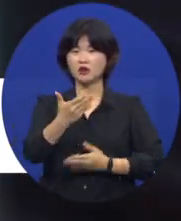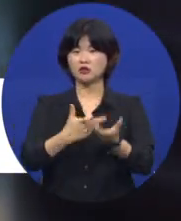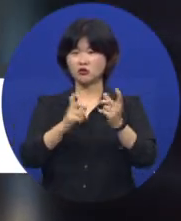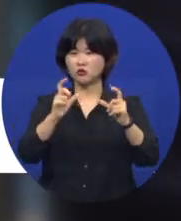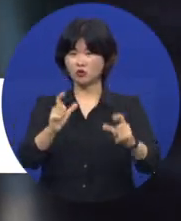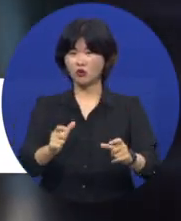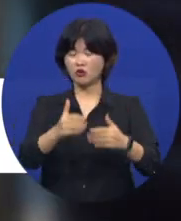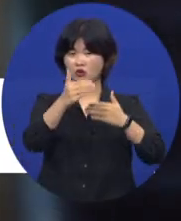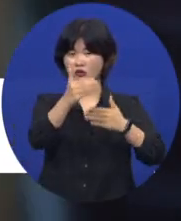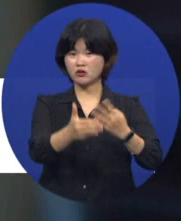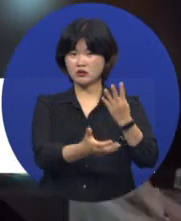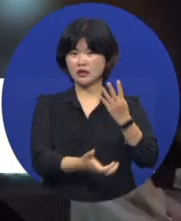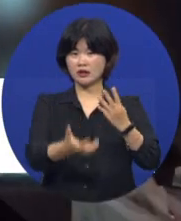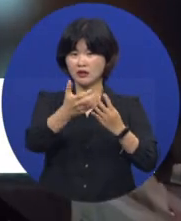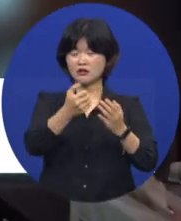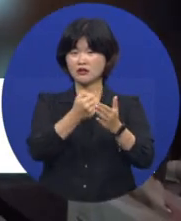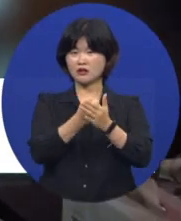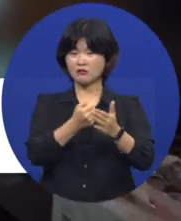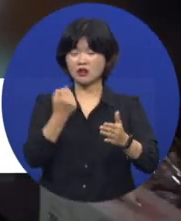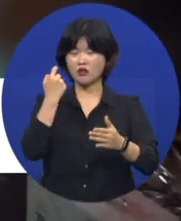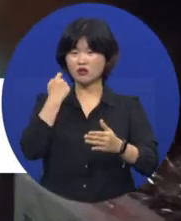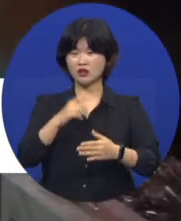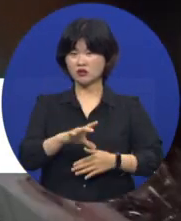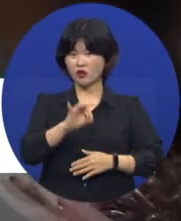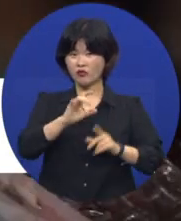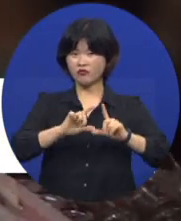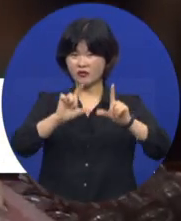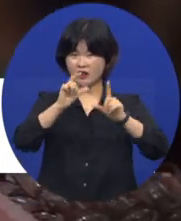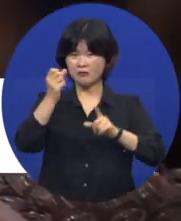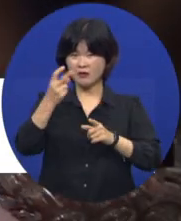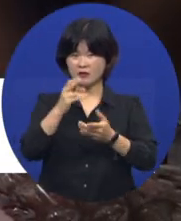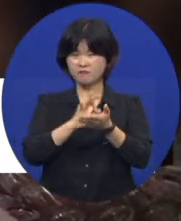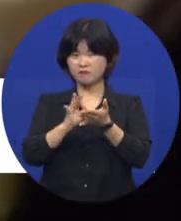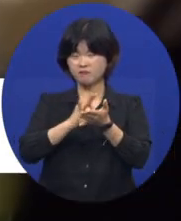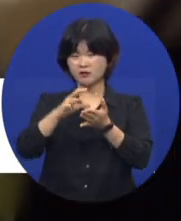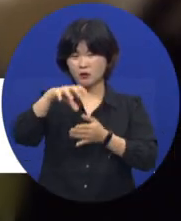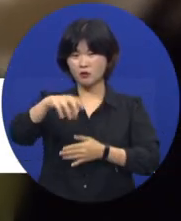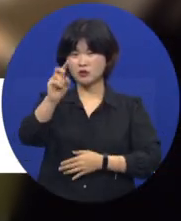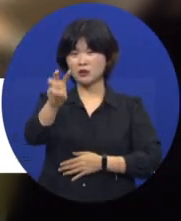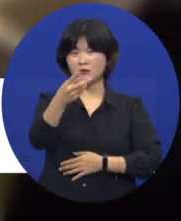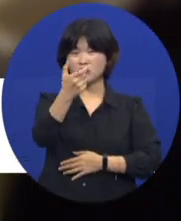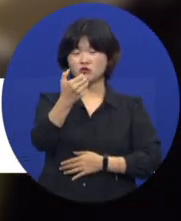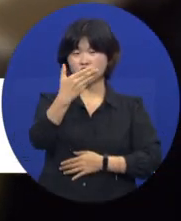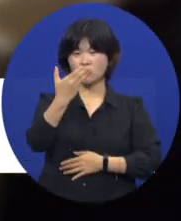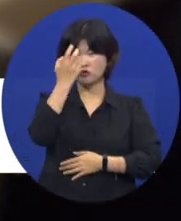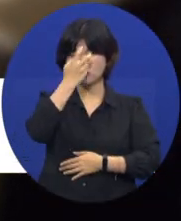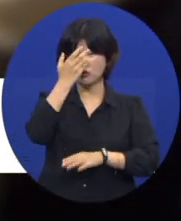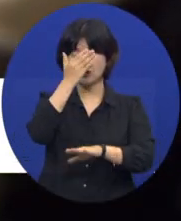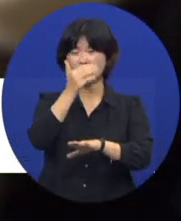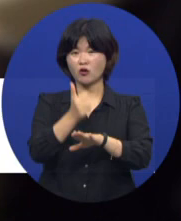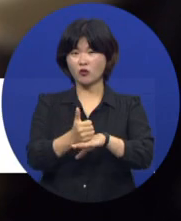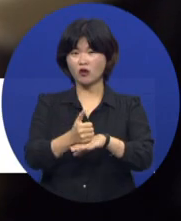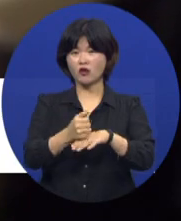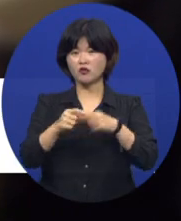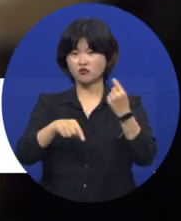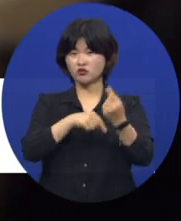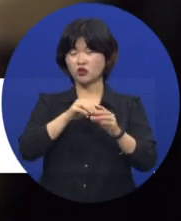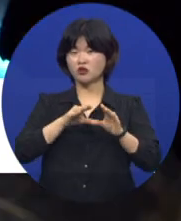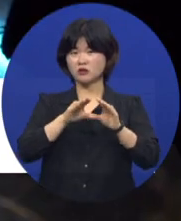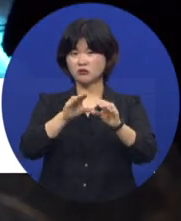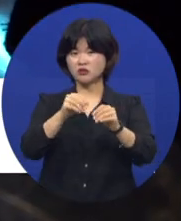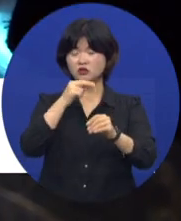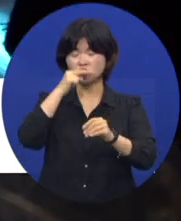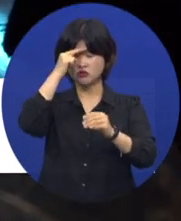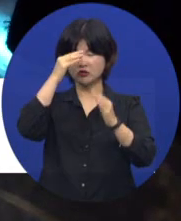제주도는 거리두기 4 단계 격상 첫날인 어제 다중이용시설 삼백 예순 9곳을 점검해 영업 금지 위반